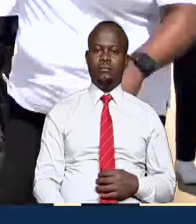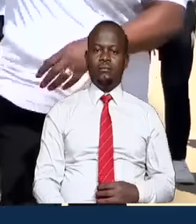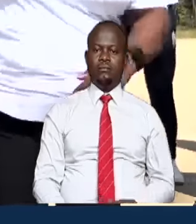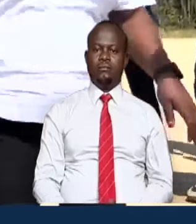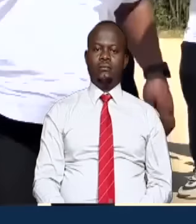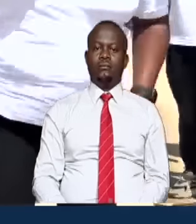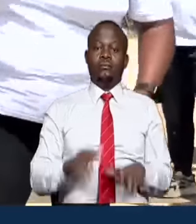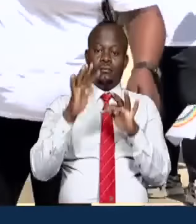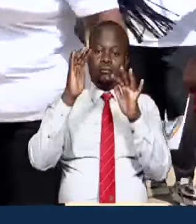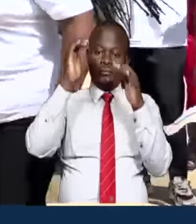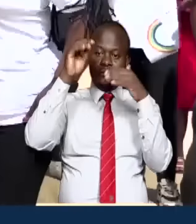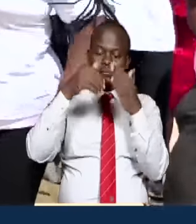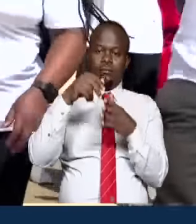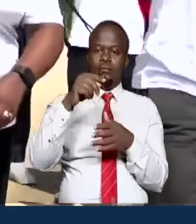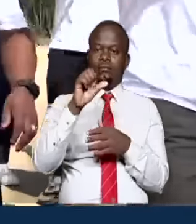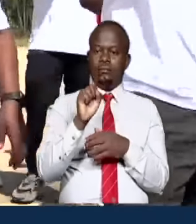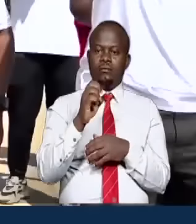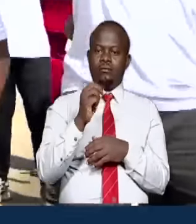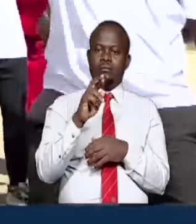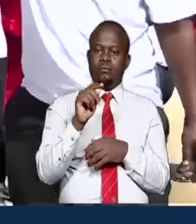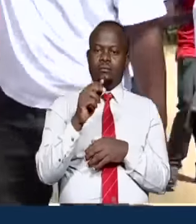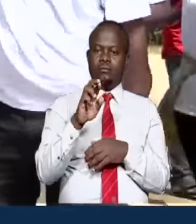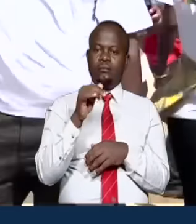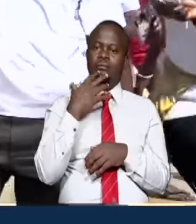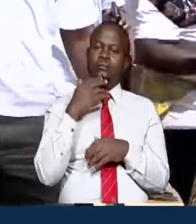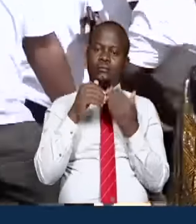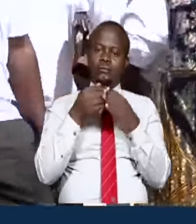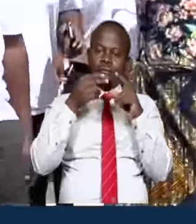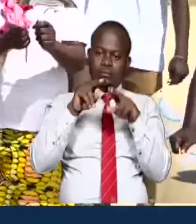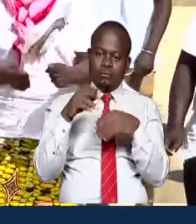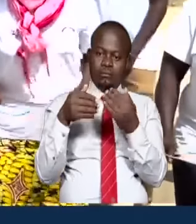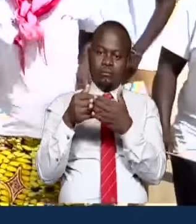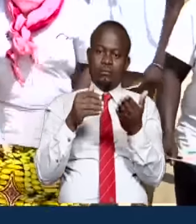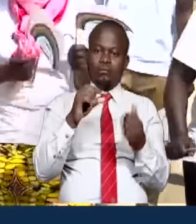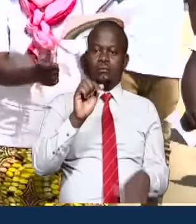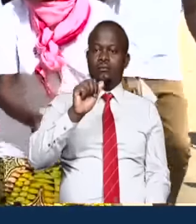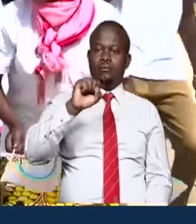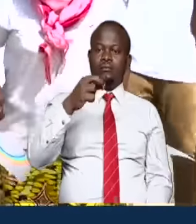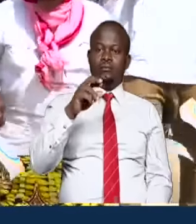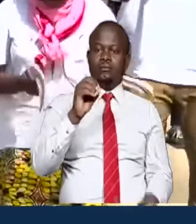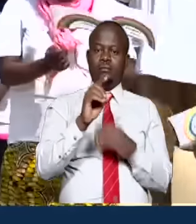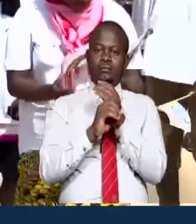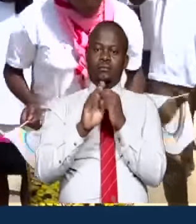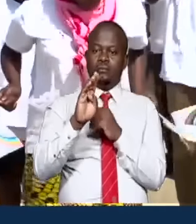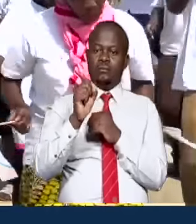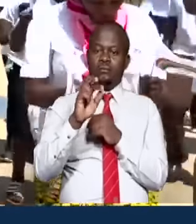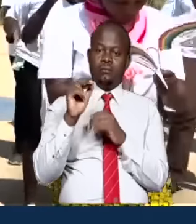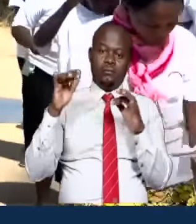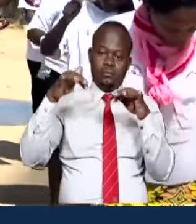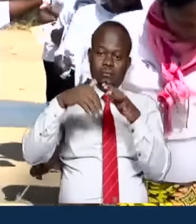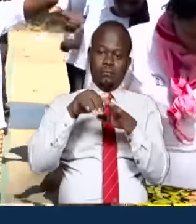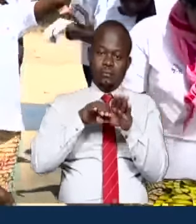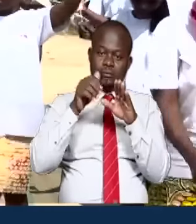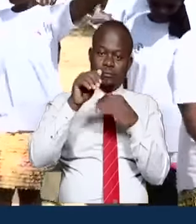Ibirori byo kwiyamamaza kw'iri shyaka PS mbera kuri uyu wa gatanu byabereye ku kibuga cy'umupira cya Gashora mu karere ka Bugesera, hari hateraniye abayoboke